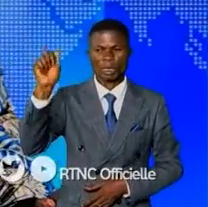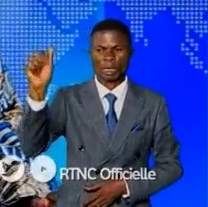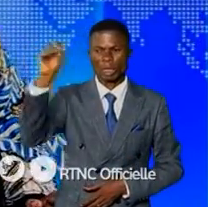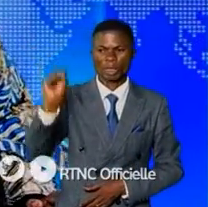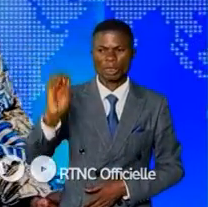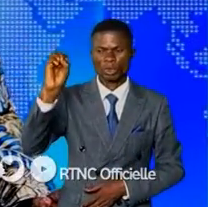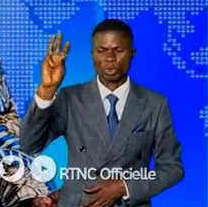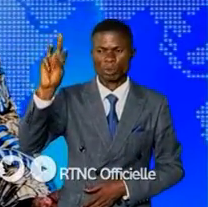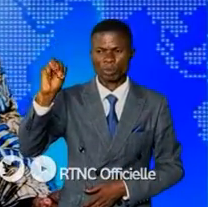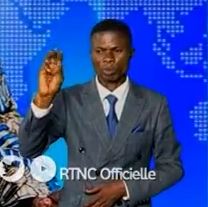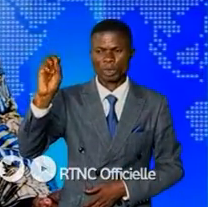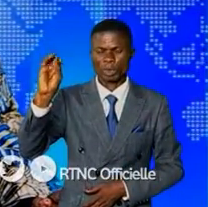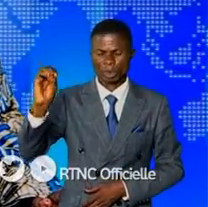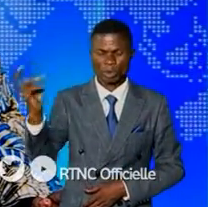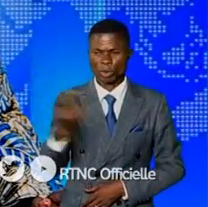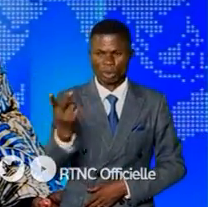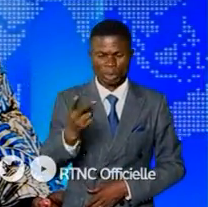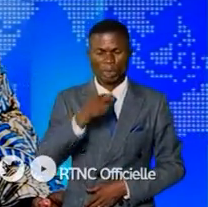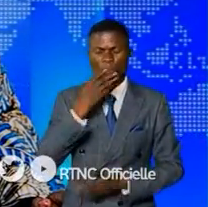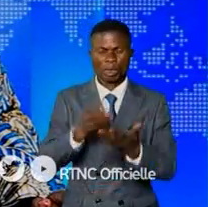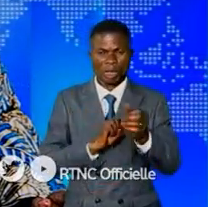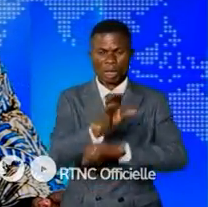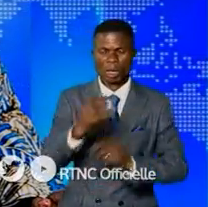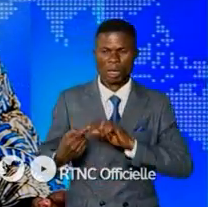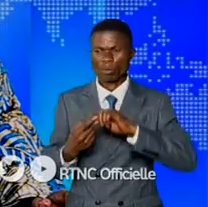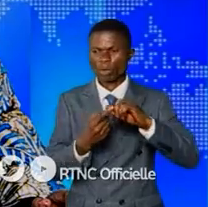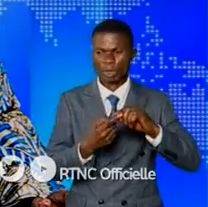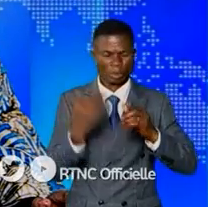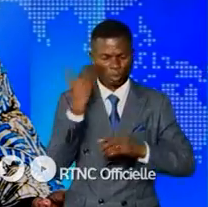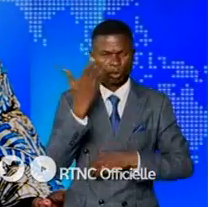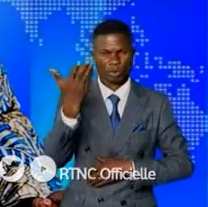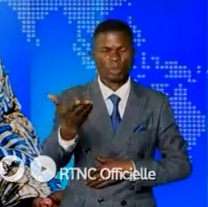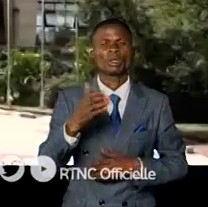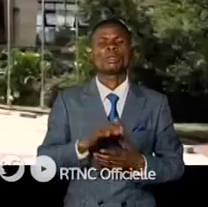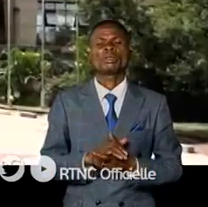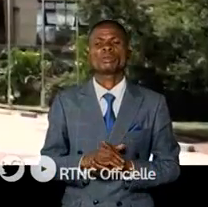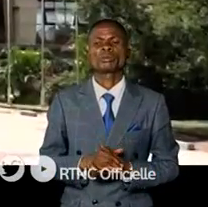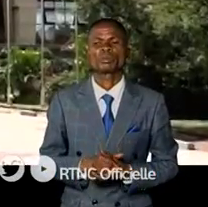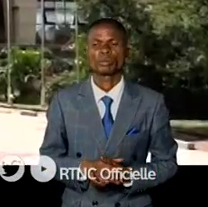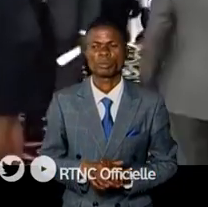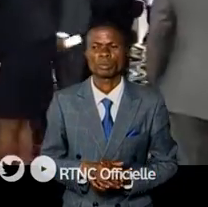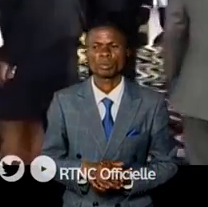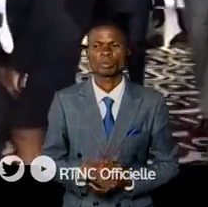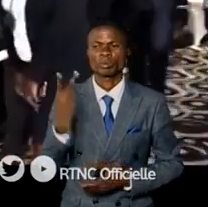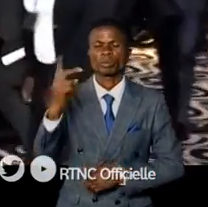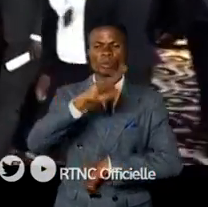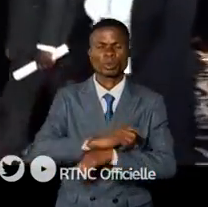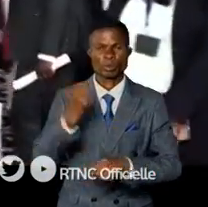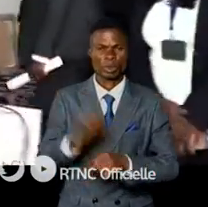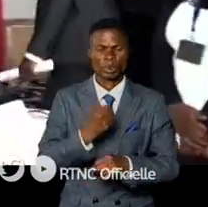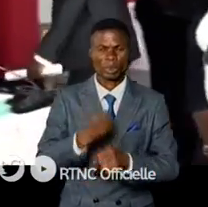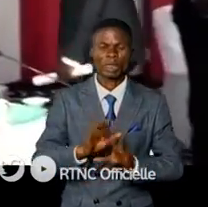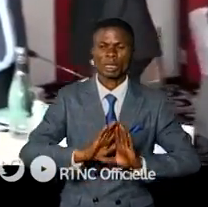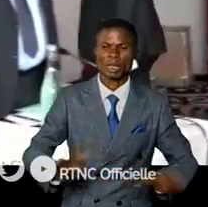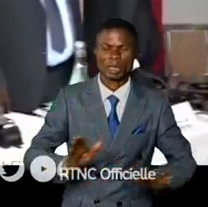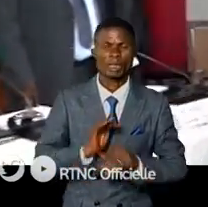Kasomeno-Mwemba. Les deux parties s'y attellent. L'envoyé spécial Eurydice Kitutu Mudiri. Deux jours de travaux ont suffi